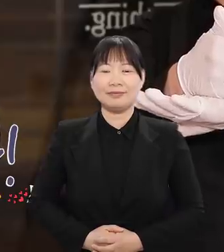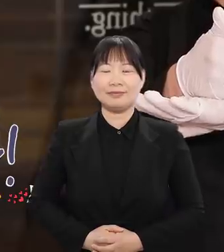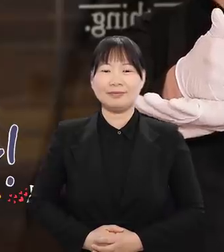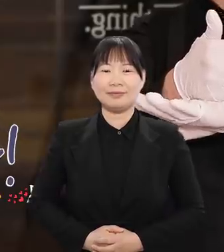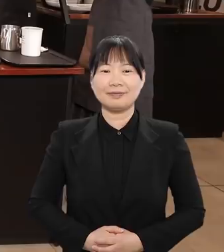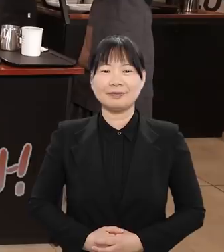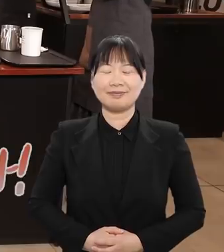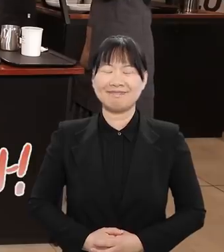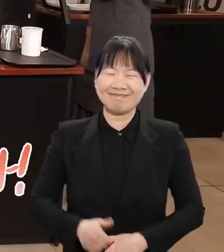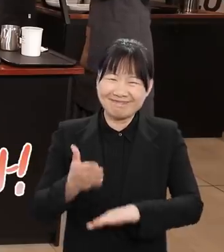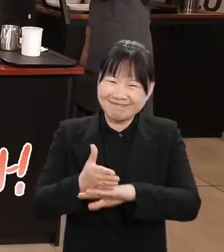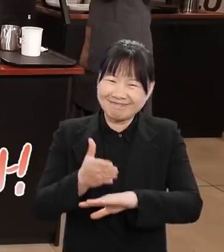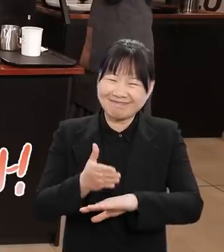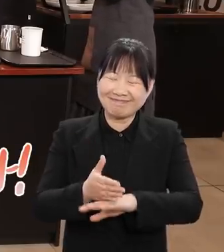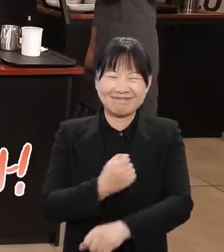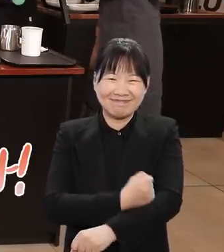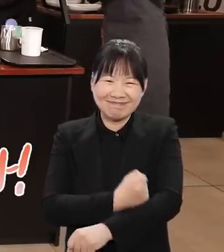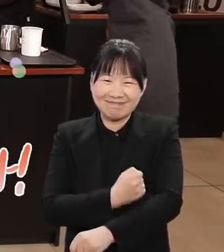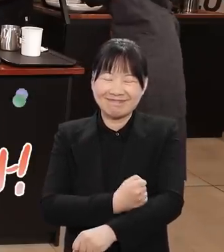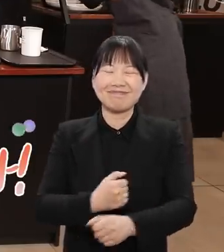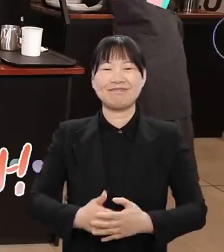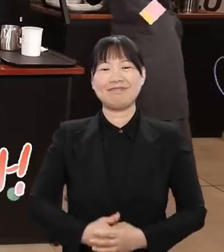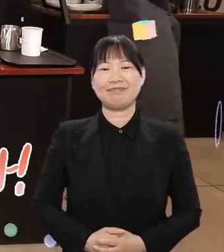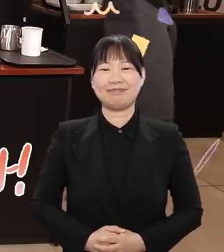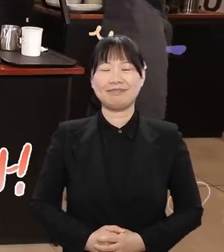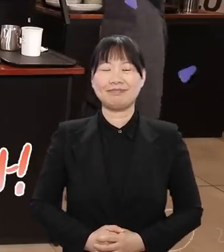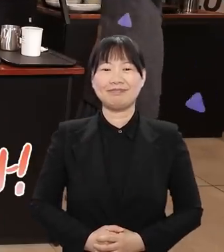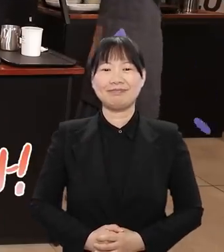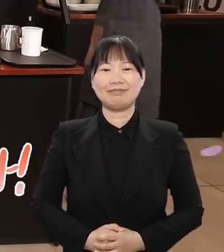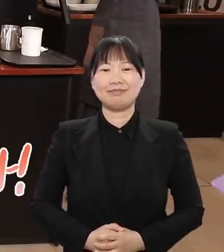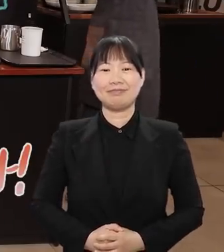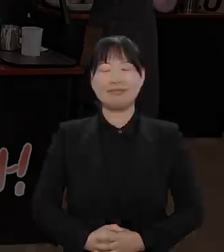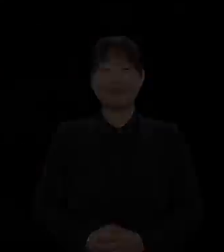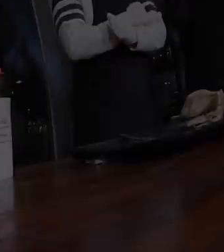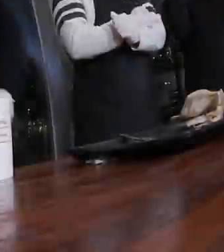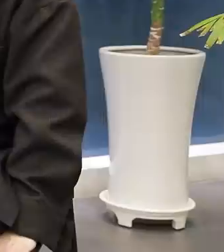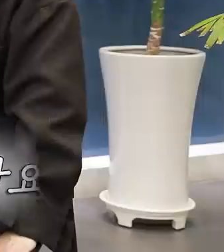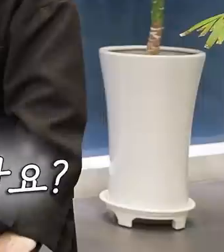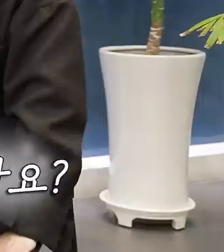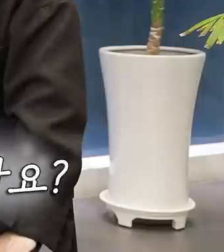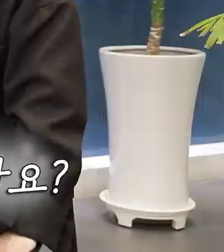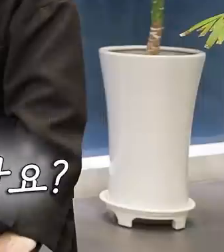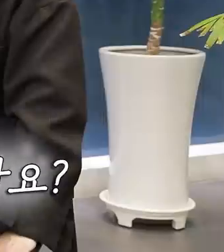성공! 와우! 고생하셨습니다. 고생하셨습니다. 고생하셨습니다.